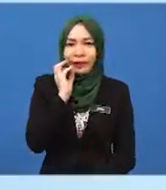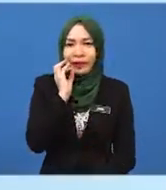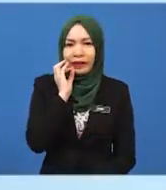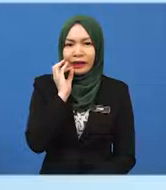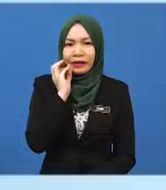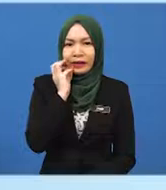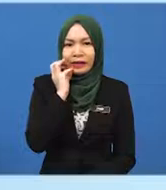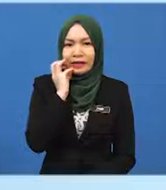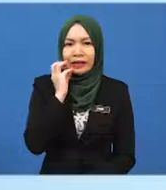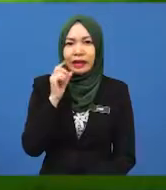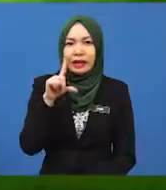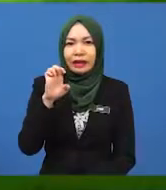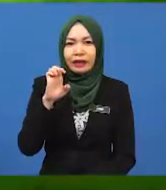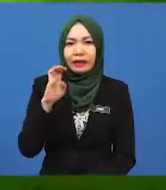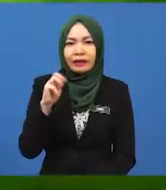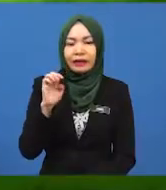Murid-murid,